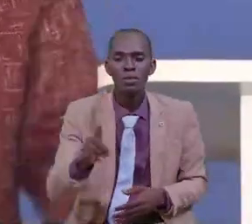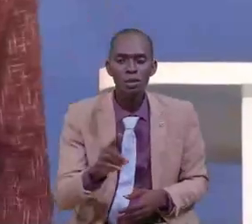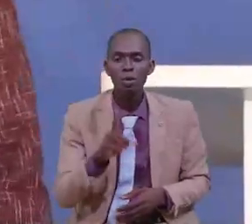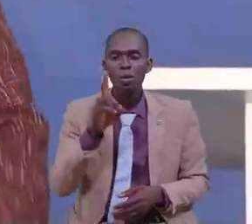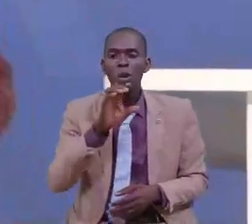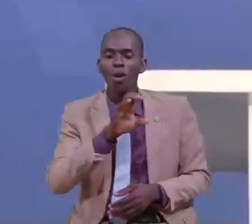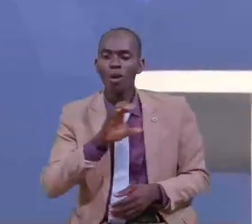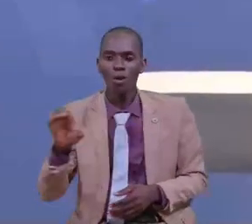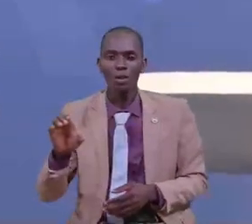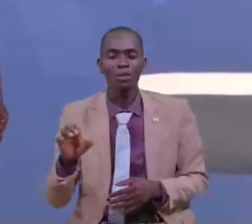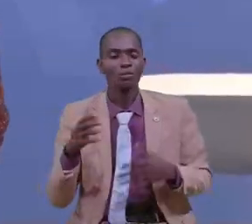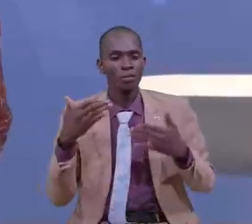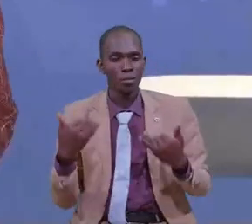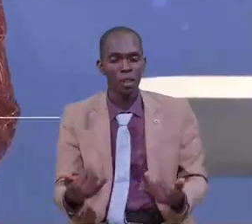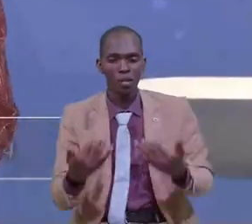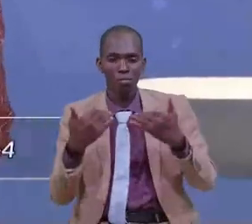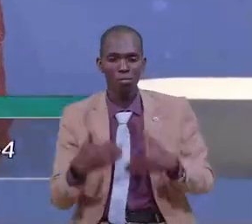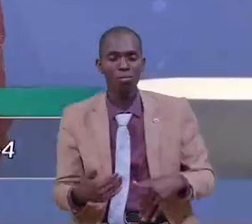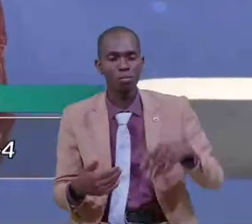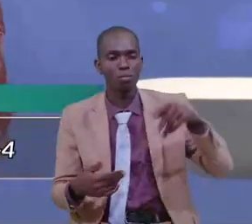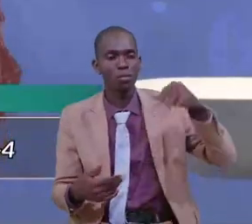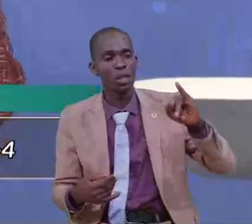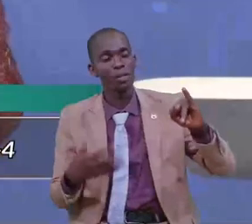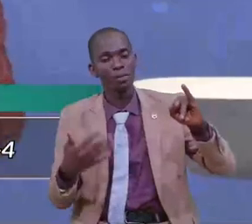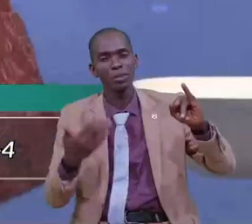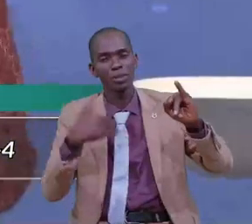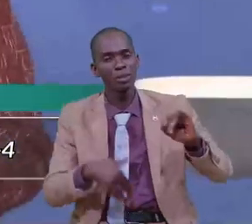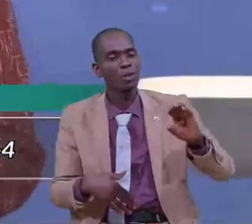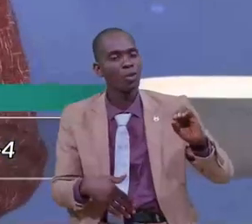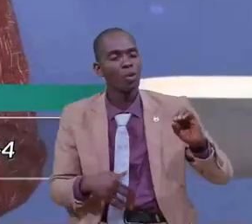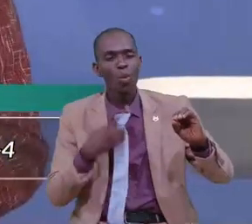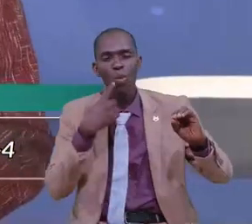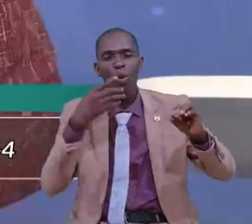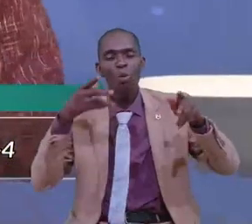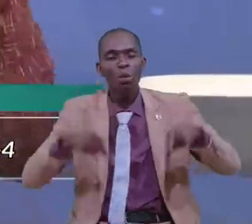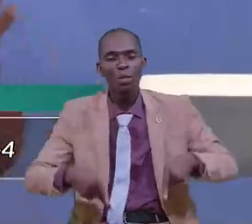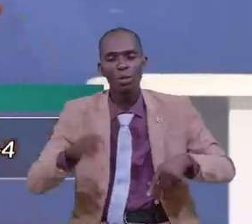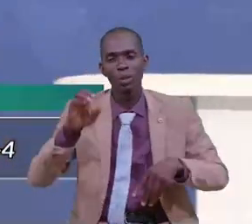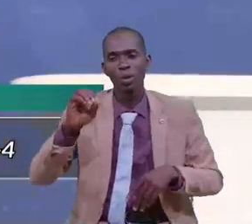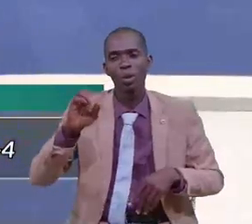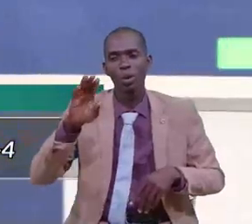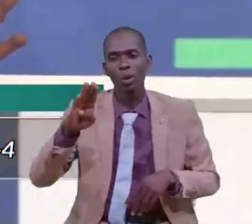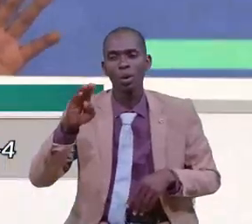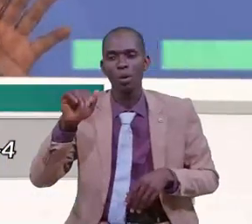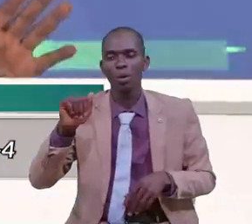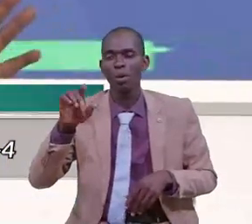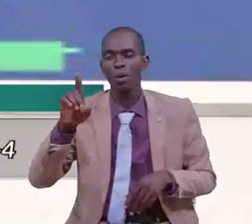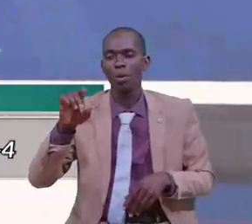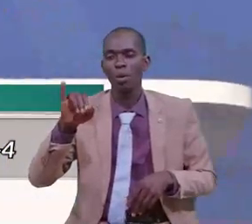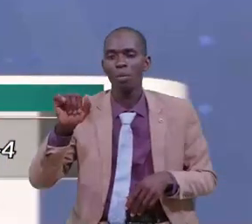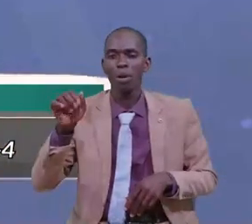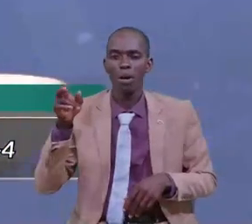100%. Abdias, le courage pratique d'Abdias.